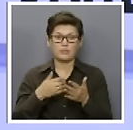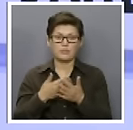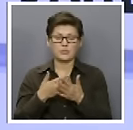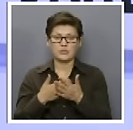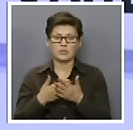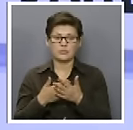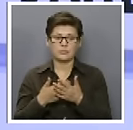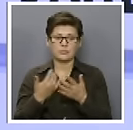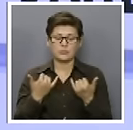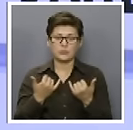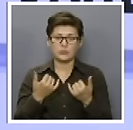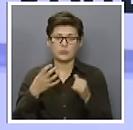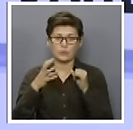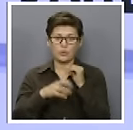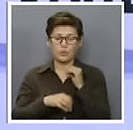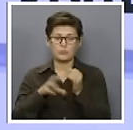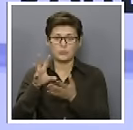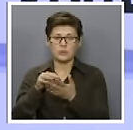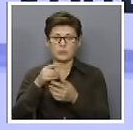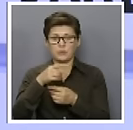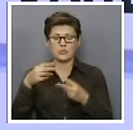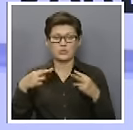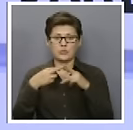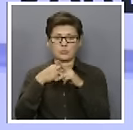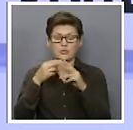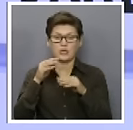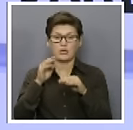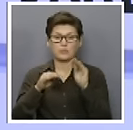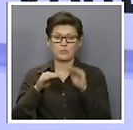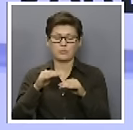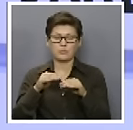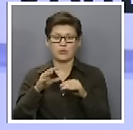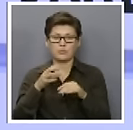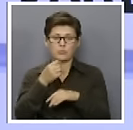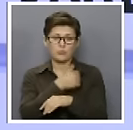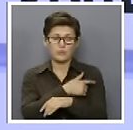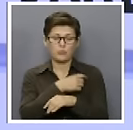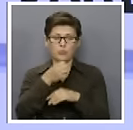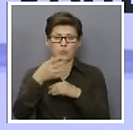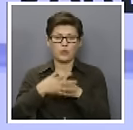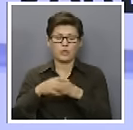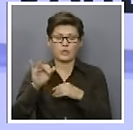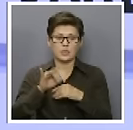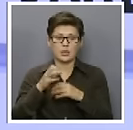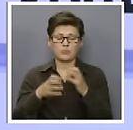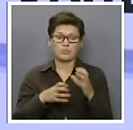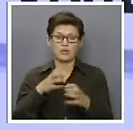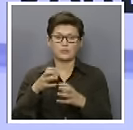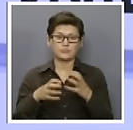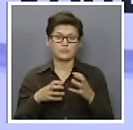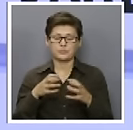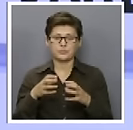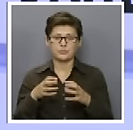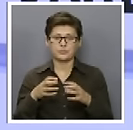мысалға қазіргі соңғы үлгідегі заманауи технологиямен салынған медициналық орталықтар және мынау